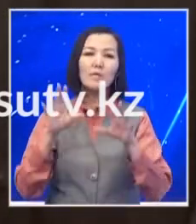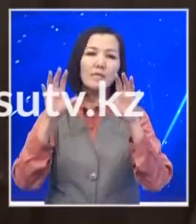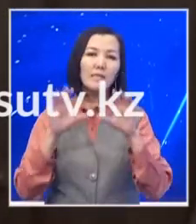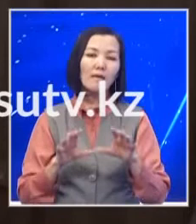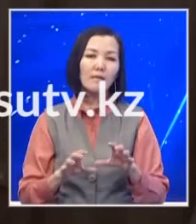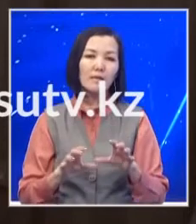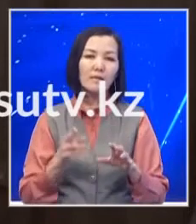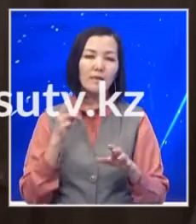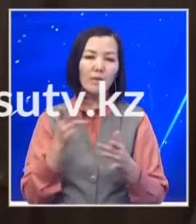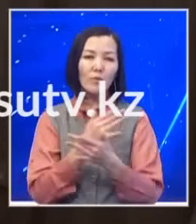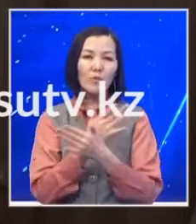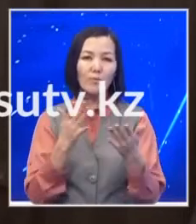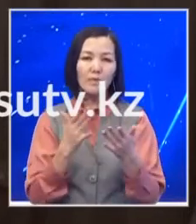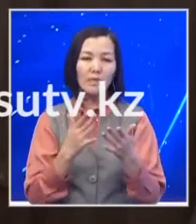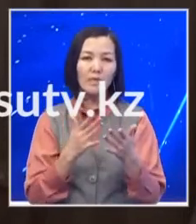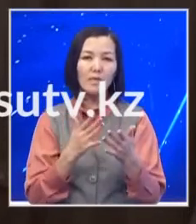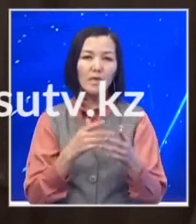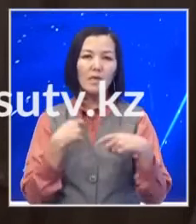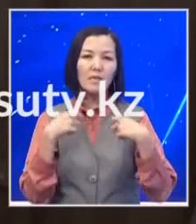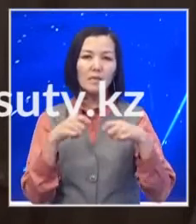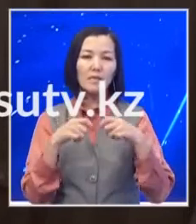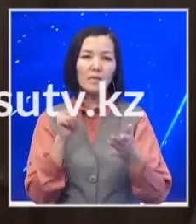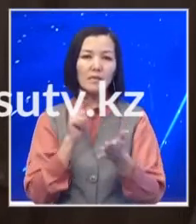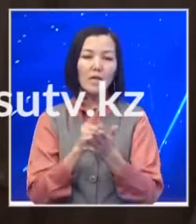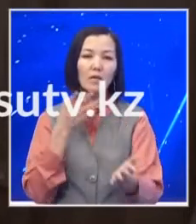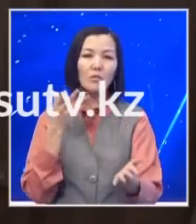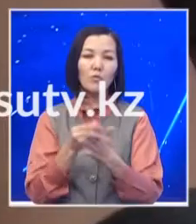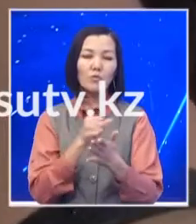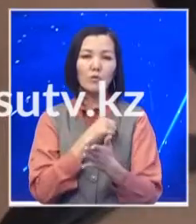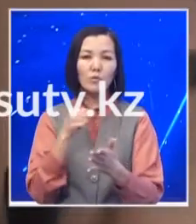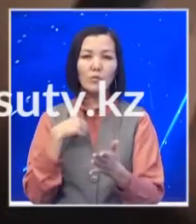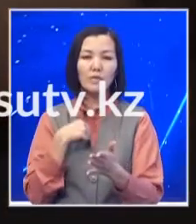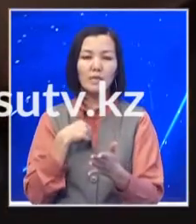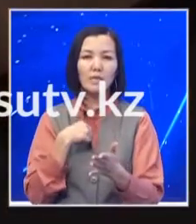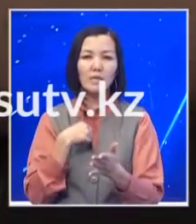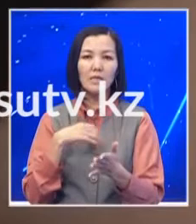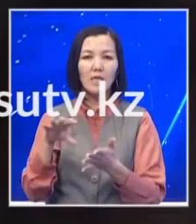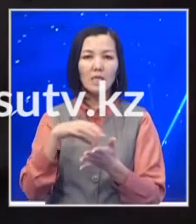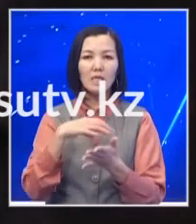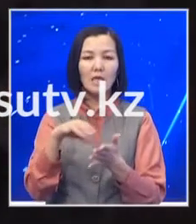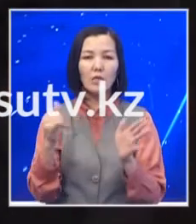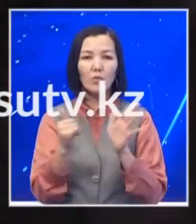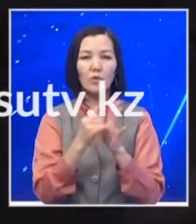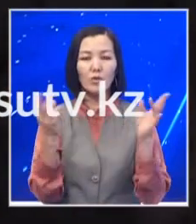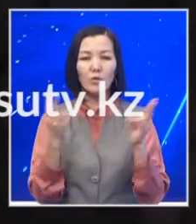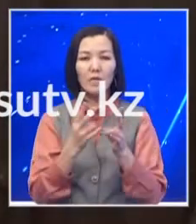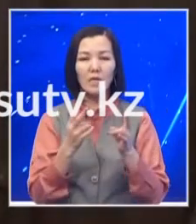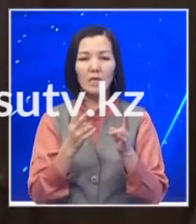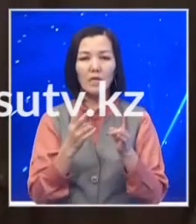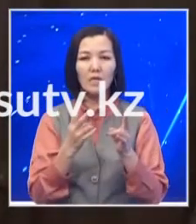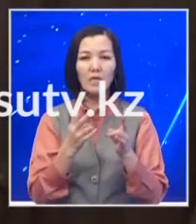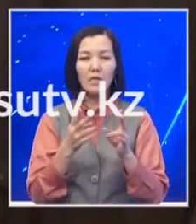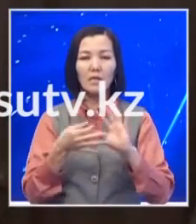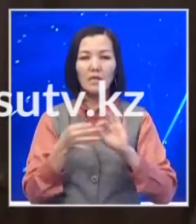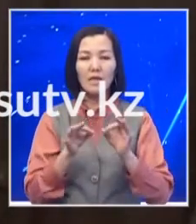темекі өнімдерінің айналымымен айналысатын салық төлеушілер өздеріне 2D сканерлерін орнату қажет, немесе нақты